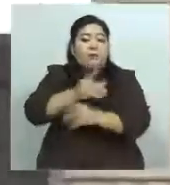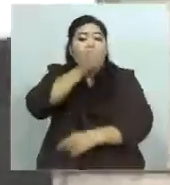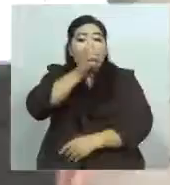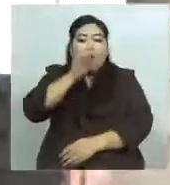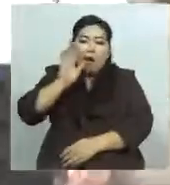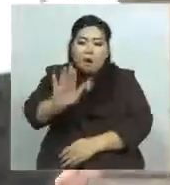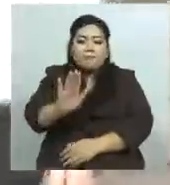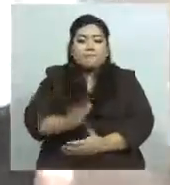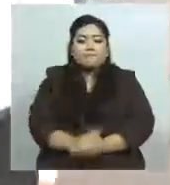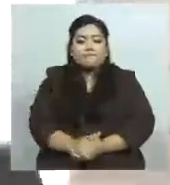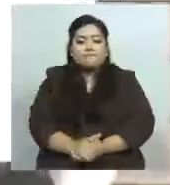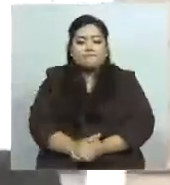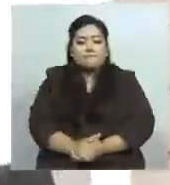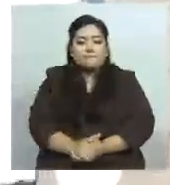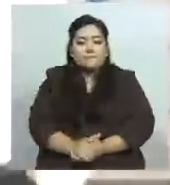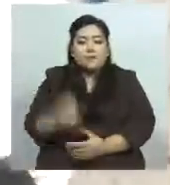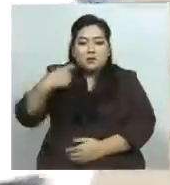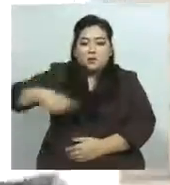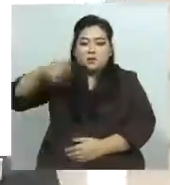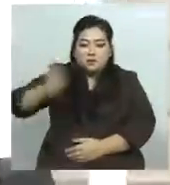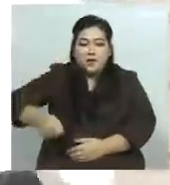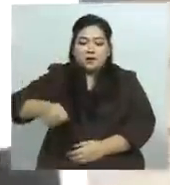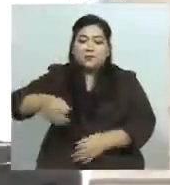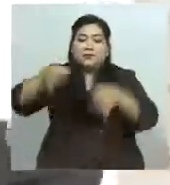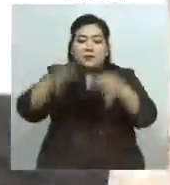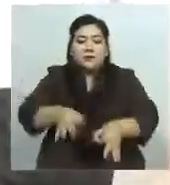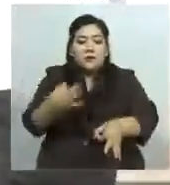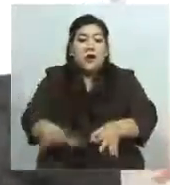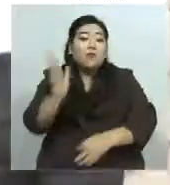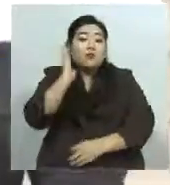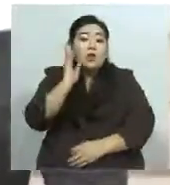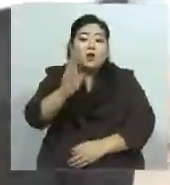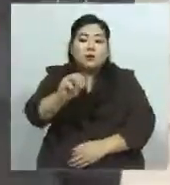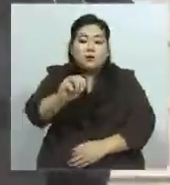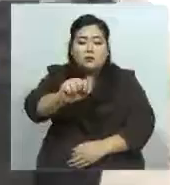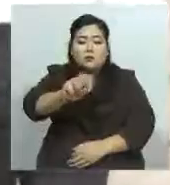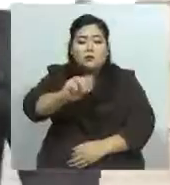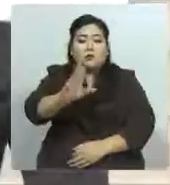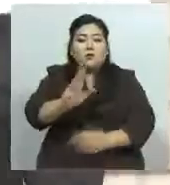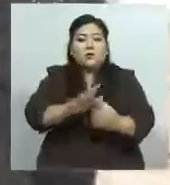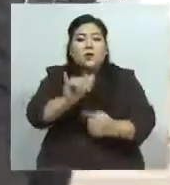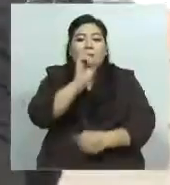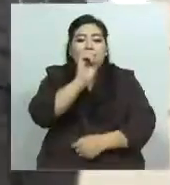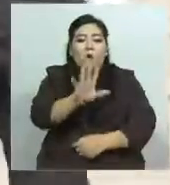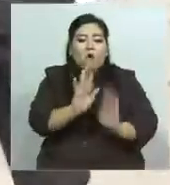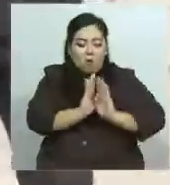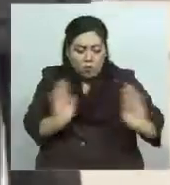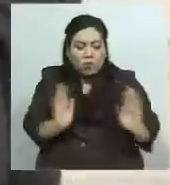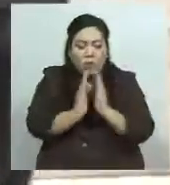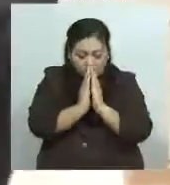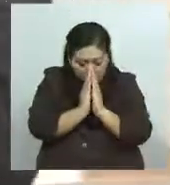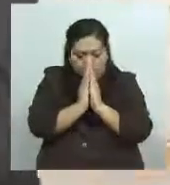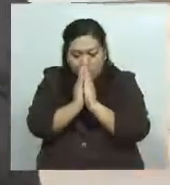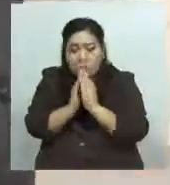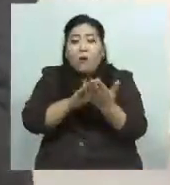ราหลังจากฟังคำตัดสินของศาลนายสมชายได้กล่าวขอบคุณครอบครัวของผู้เสียหายที่ให้อภัย